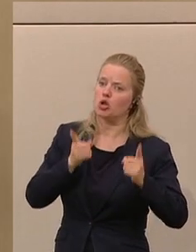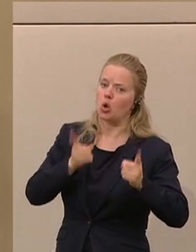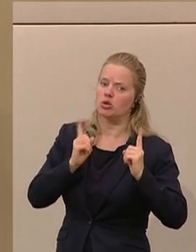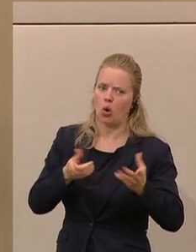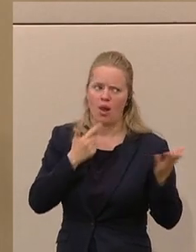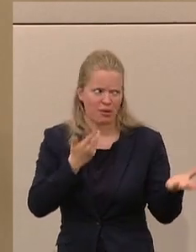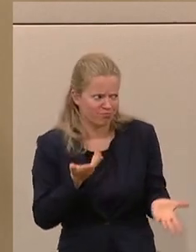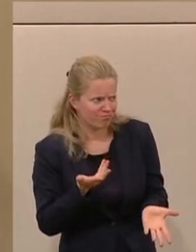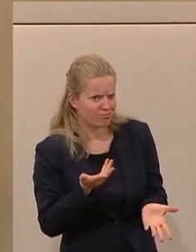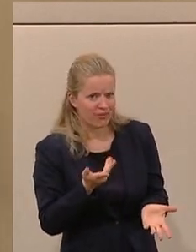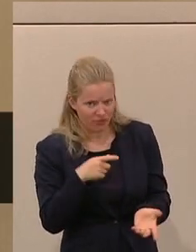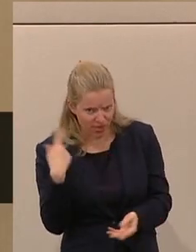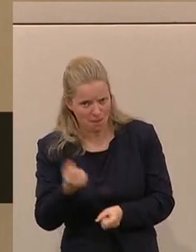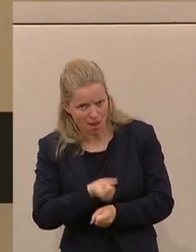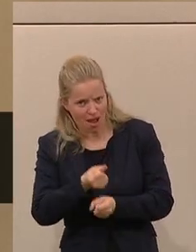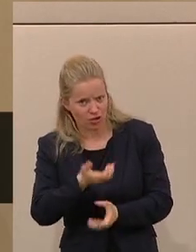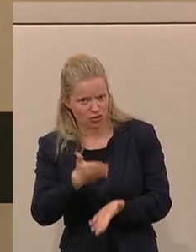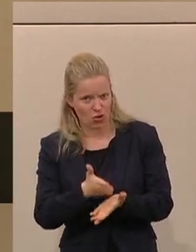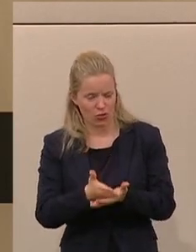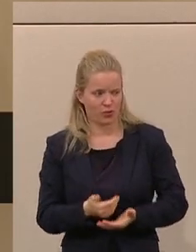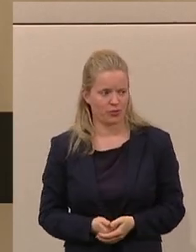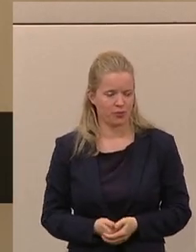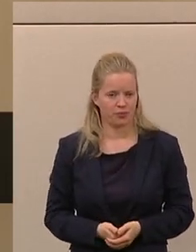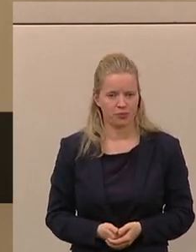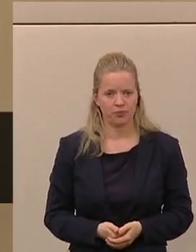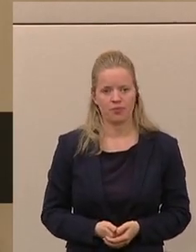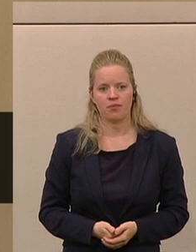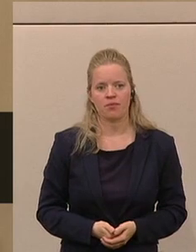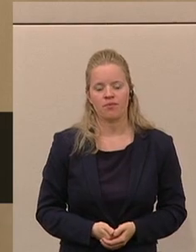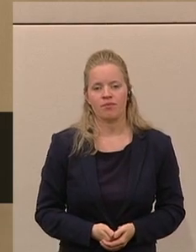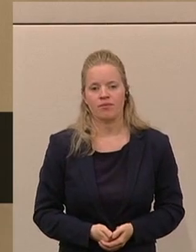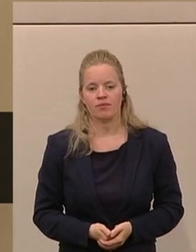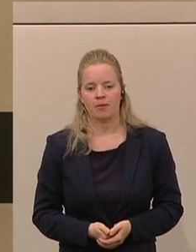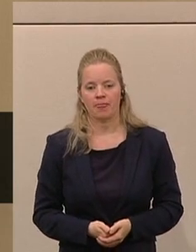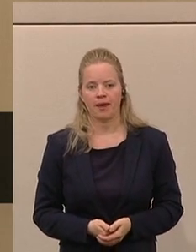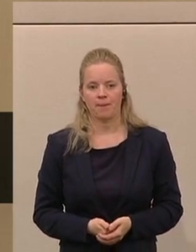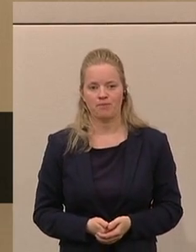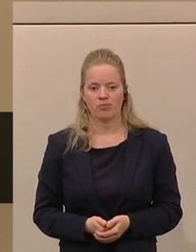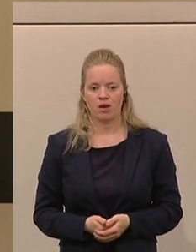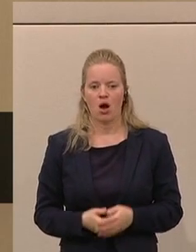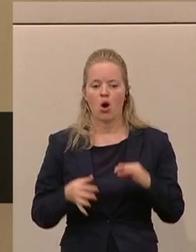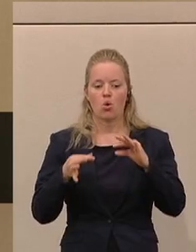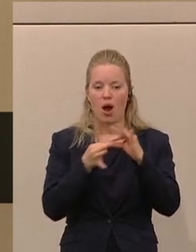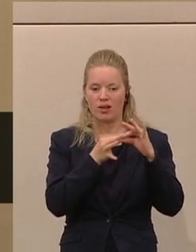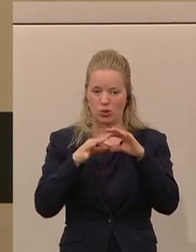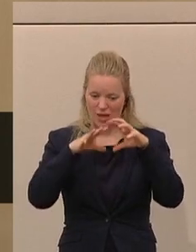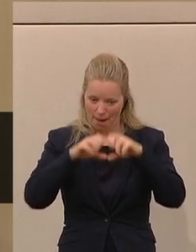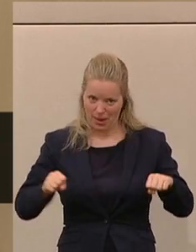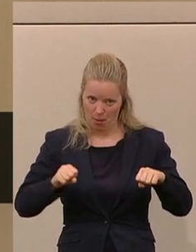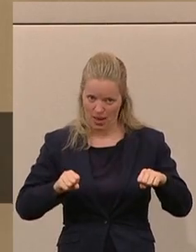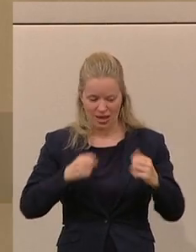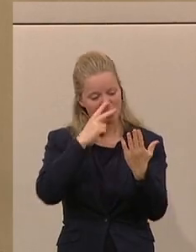machen das auch. Ich habe im Prinzip nur eines angesehen, das sind die Leitlinien des Koalitionsabkommens. Da steht